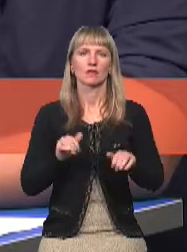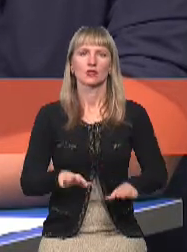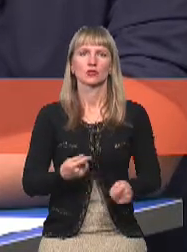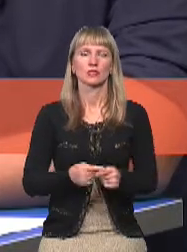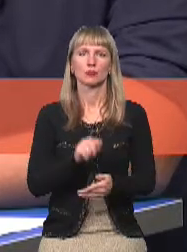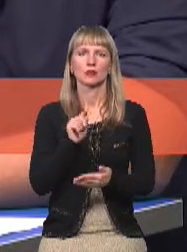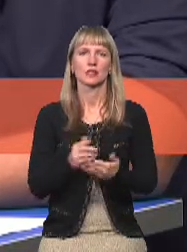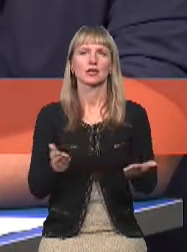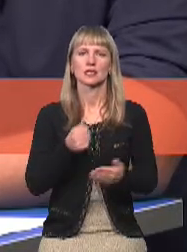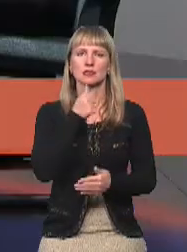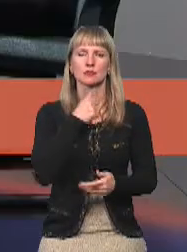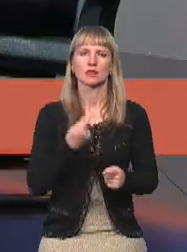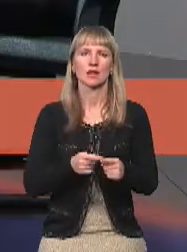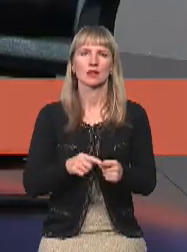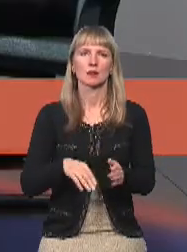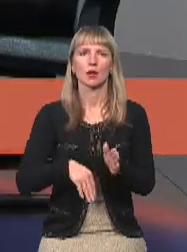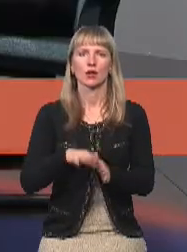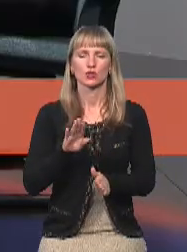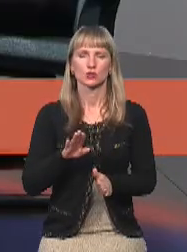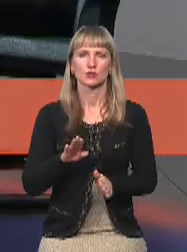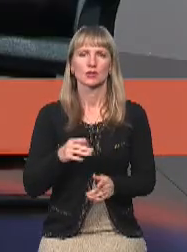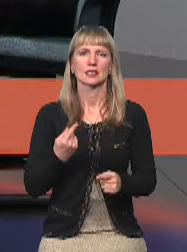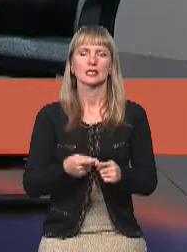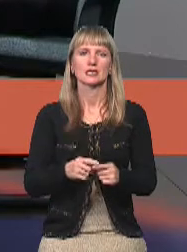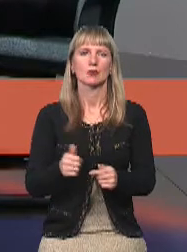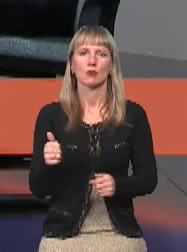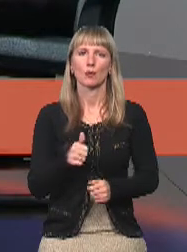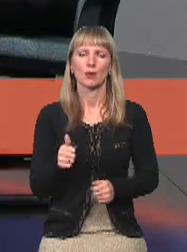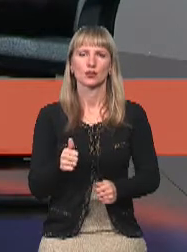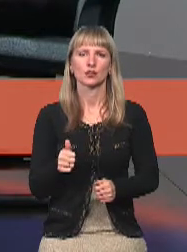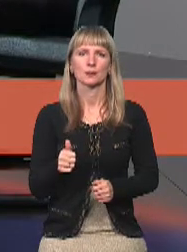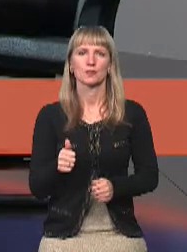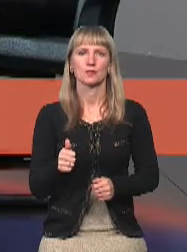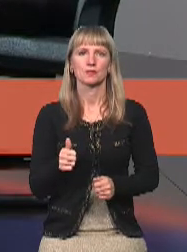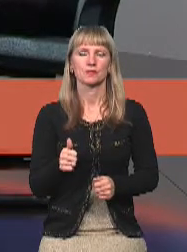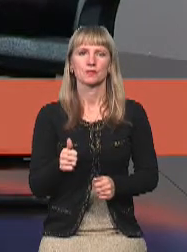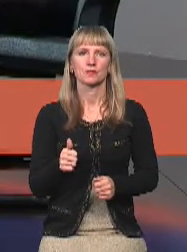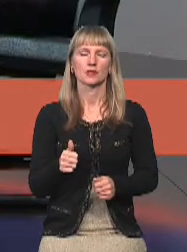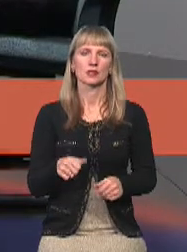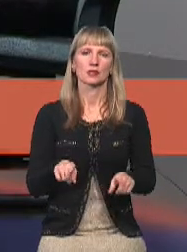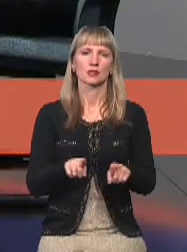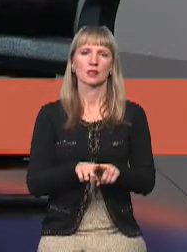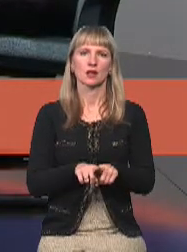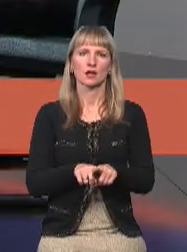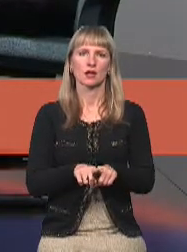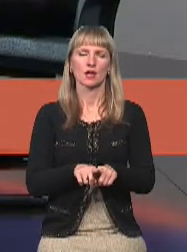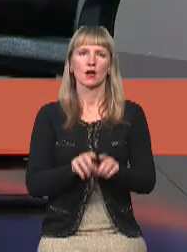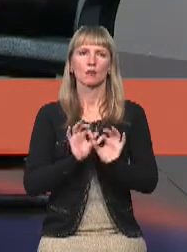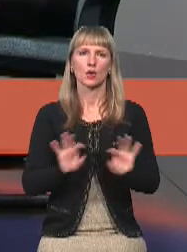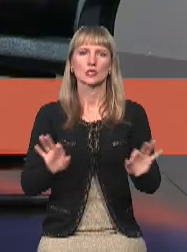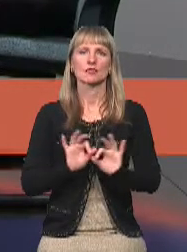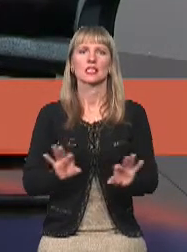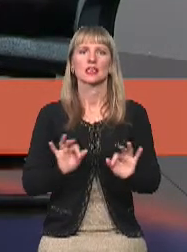питання. В який спосіб це покращувати? Це, по-перше, все-таки така, знаєте, просвітницька